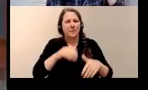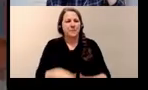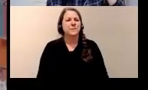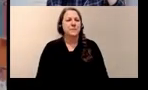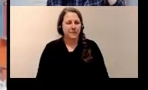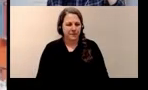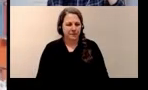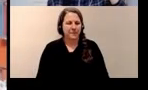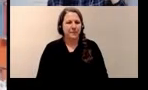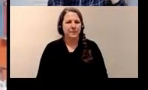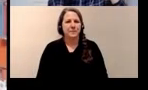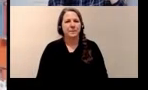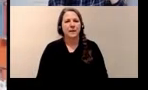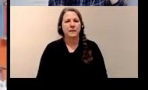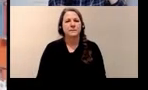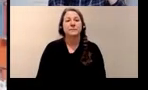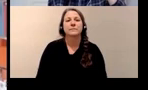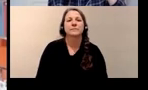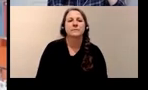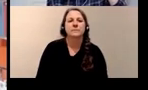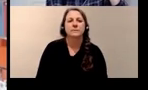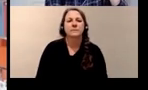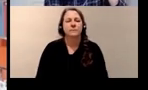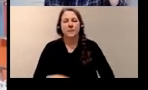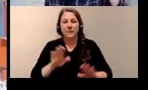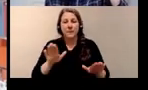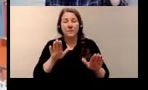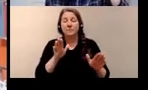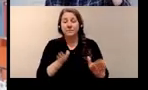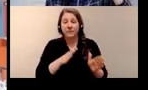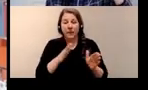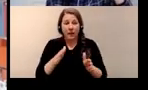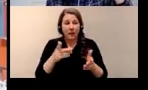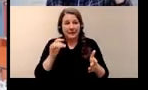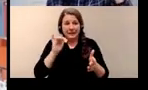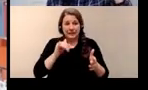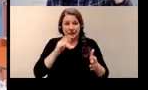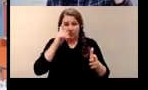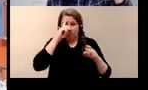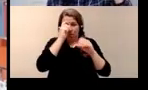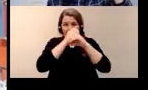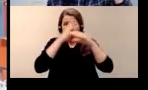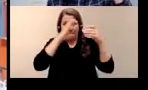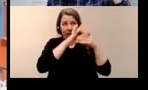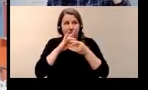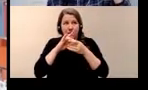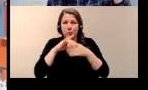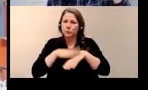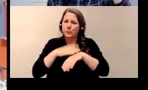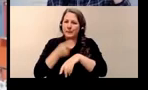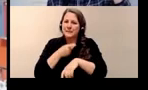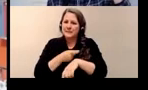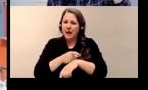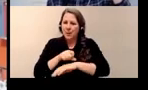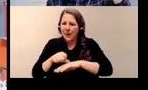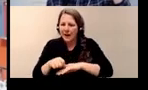Voilà. Donc cette métaphore médicale très, très présente et qui a amené dans les échanges avec certains réparateurs à